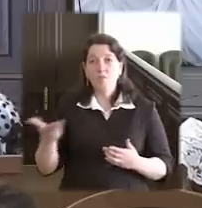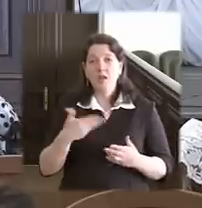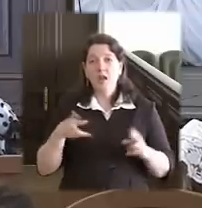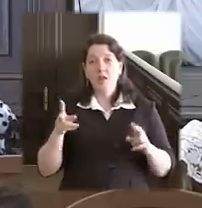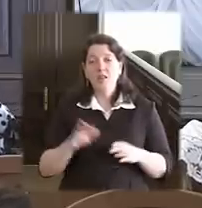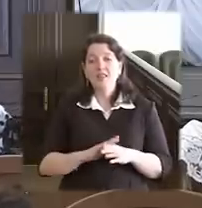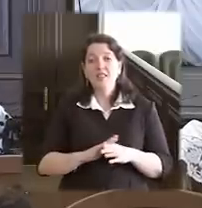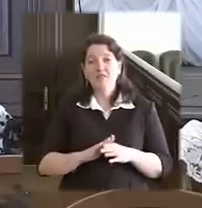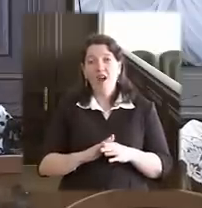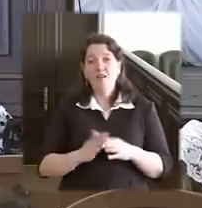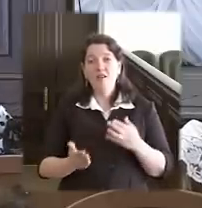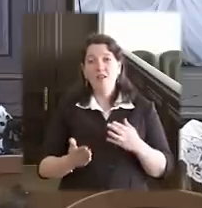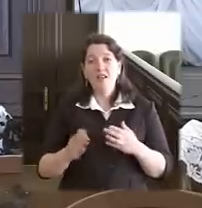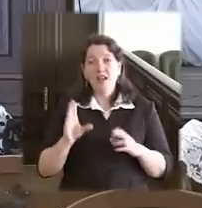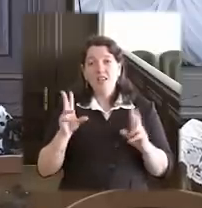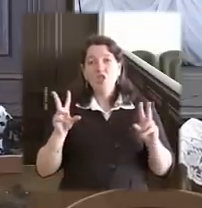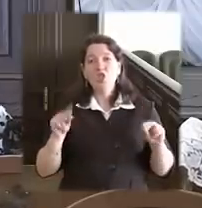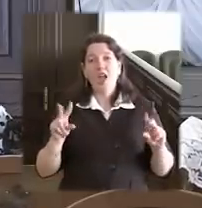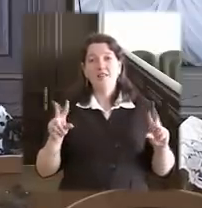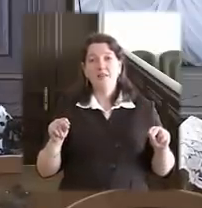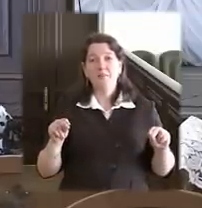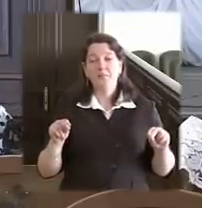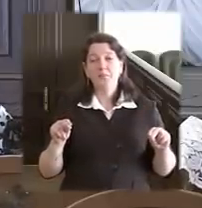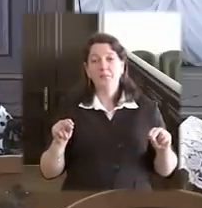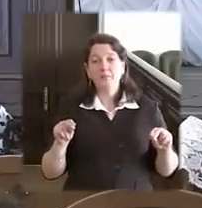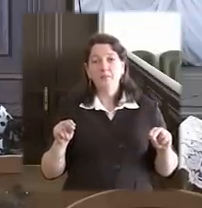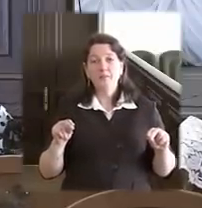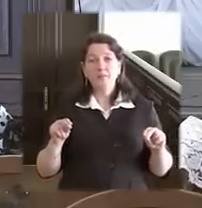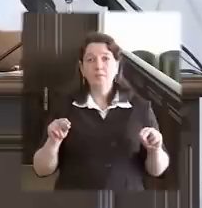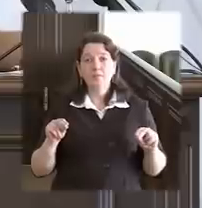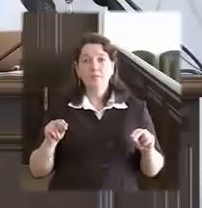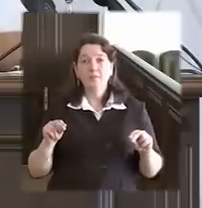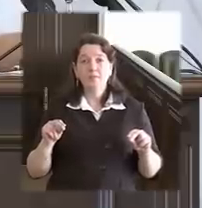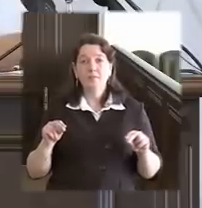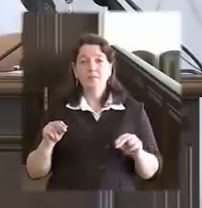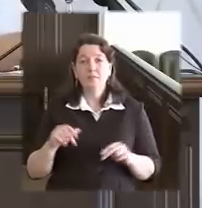которое мы называем, если хотите, счастьем.